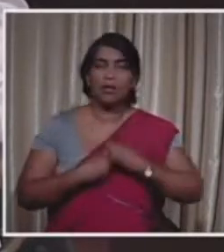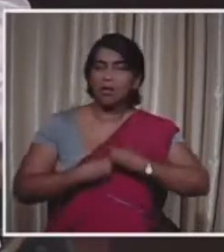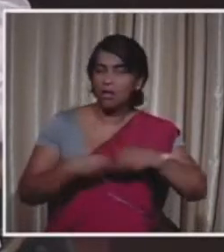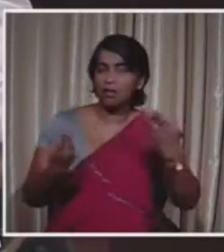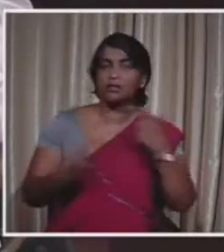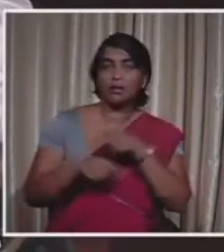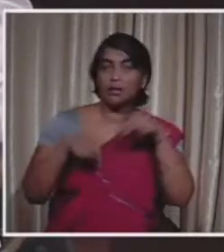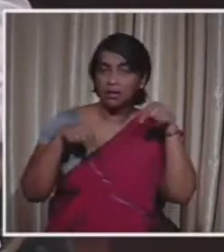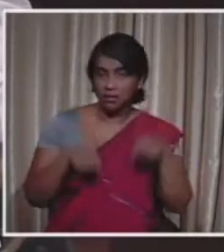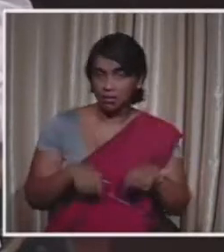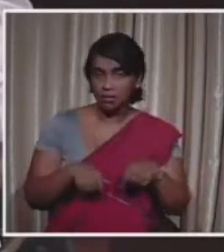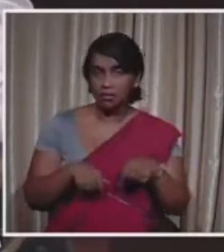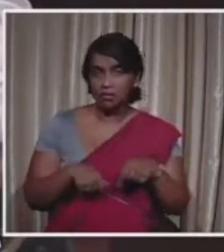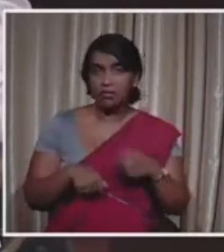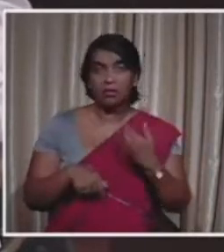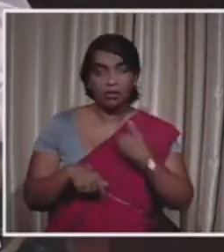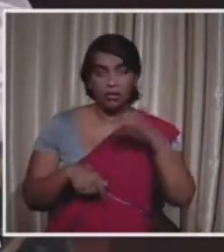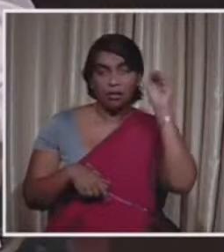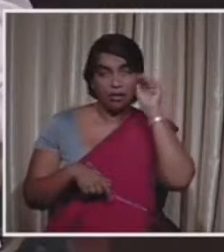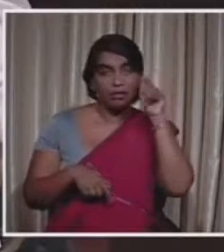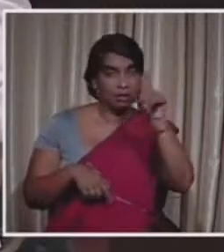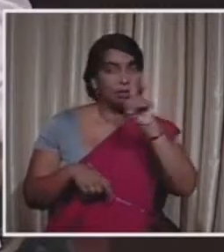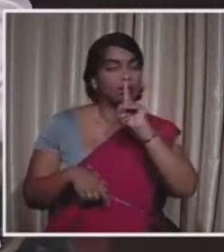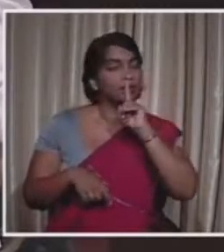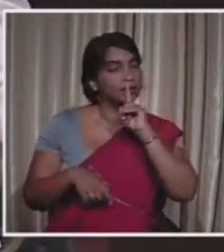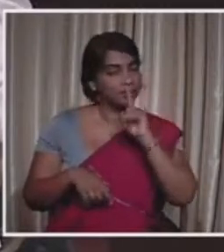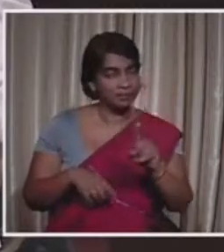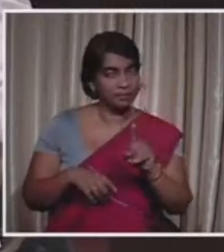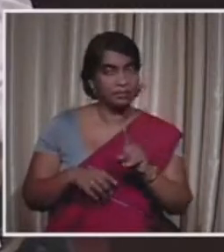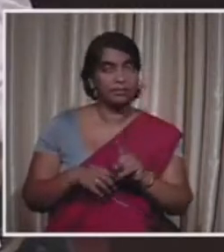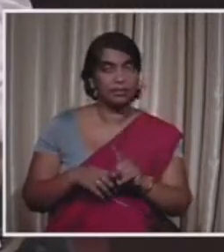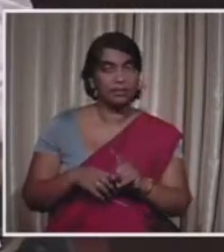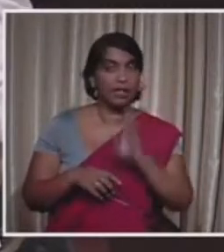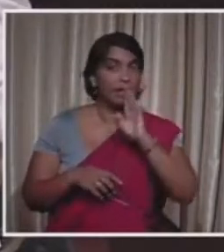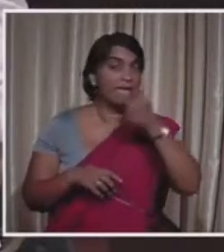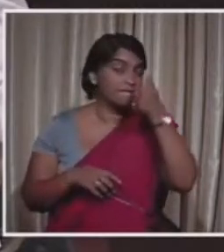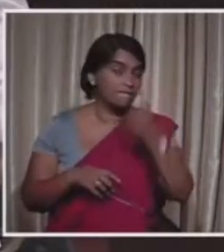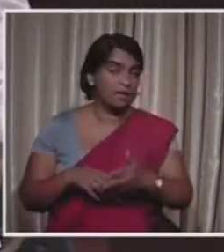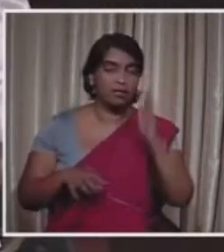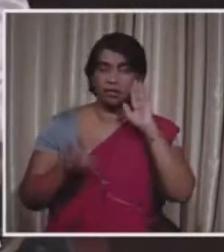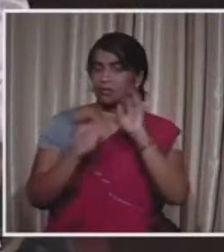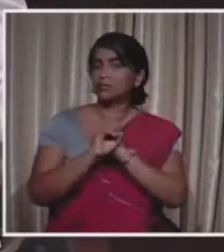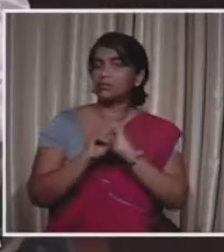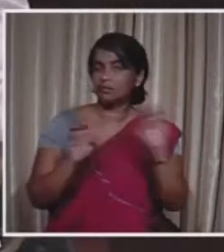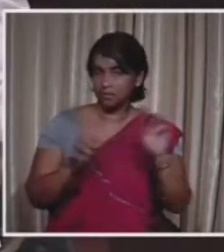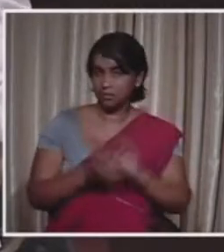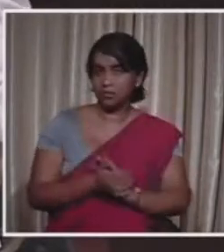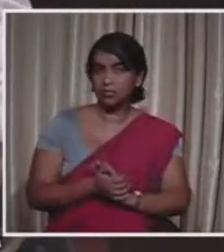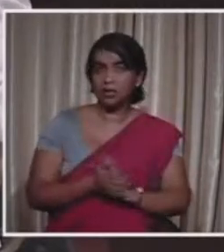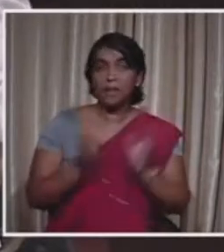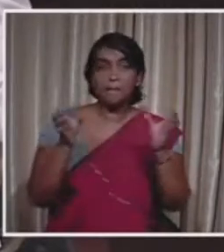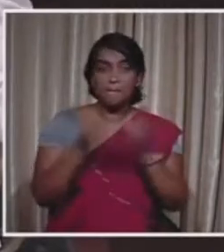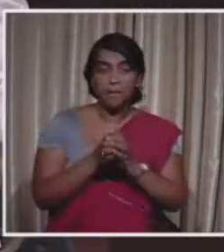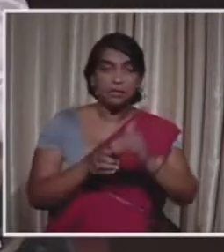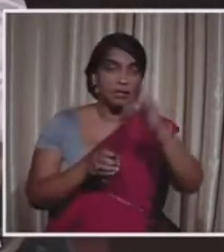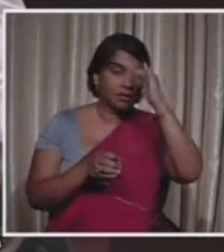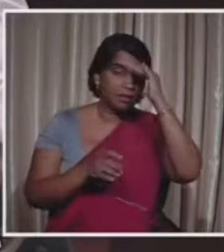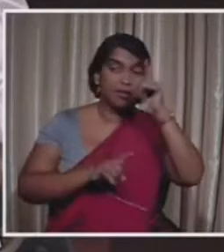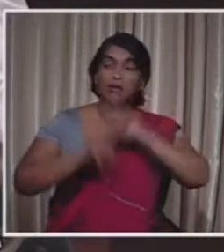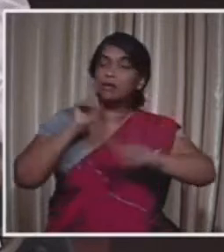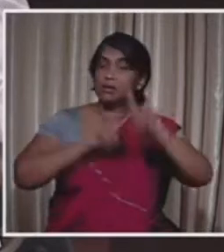නිසා අද මට අහුණ ඔබතුමා කියනවා බොහොම වැදගත් ප්‍රකාශයක් පක්ෂ නායක